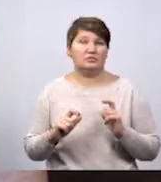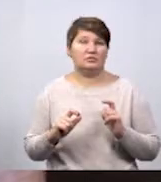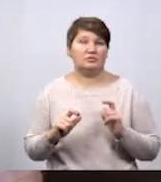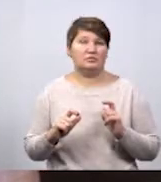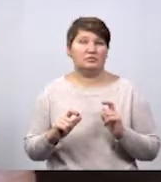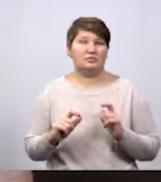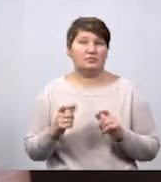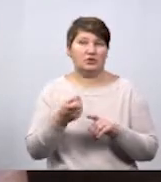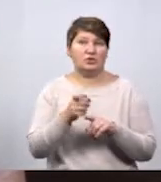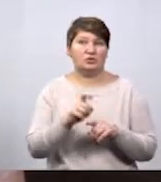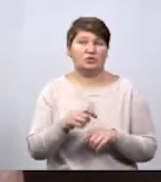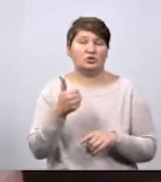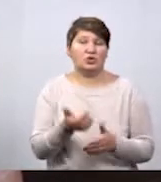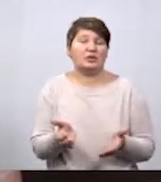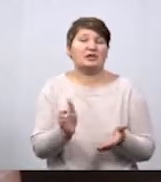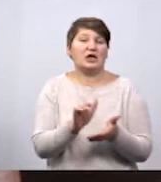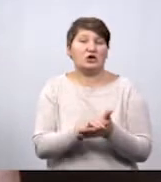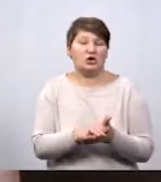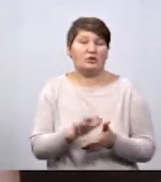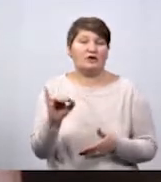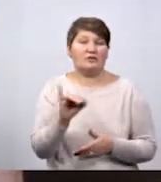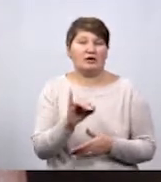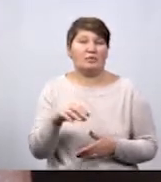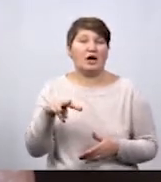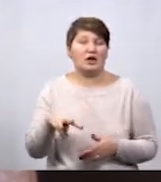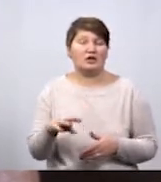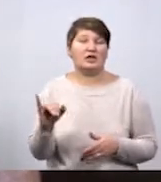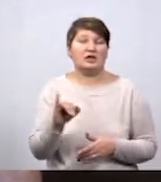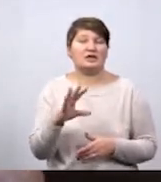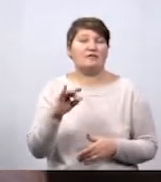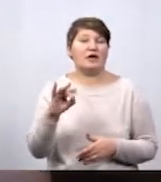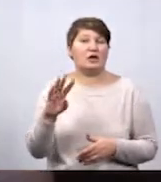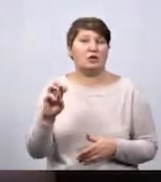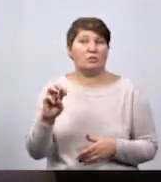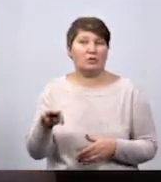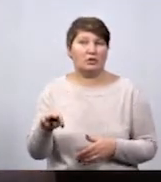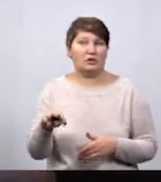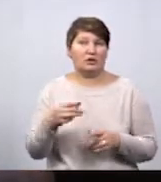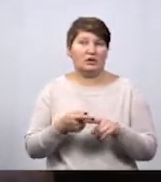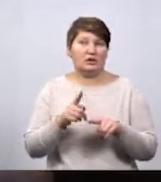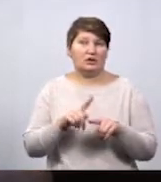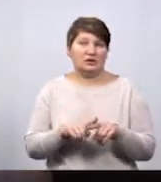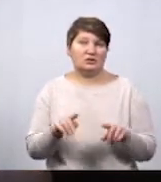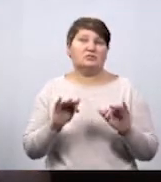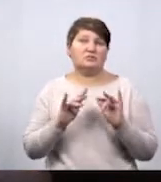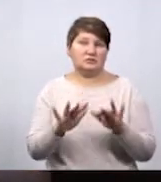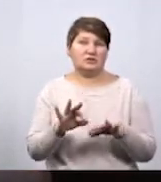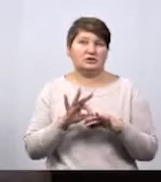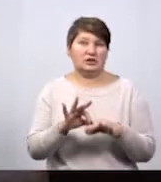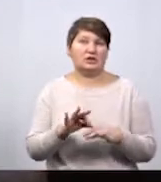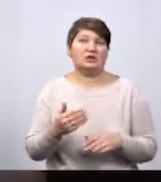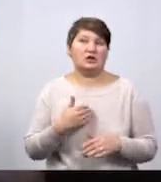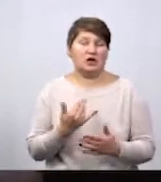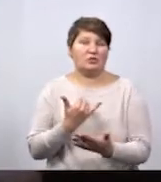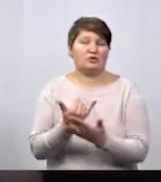Ми досить добре знайомі з Євгеном Михайловичем і з Євгеном. Вони мене одноразово допомагали в проведенні заходів, і я глибоко поважаю Євгена